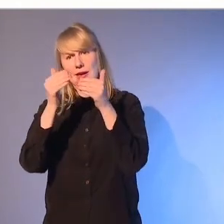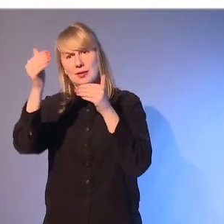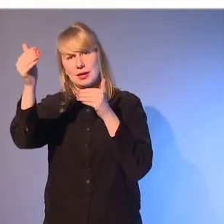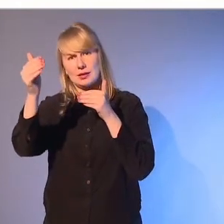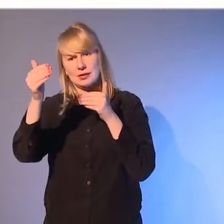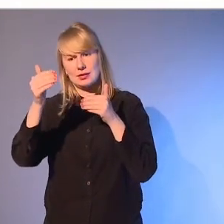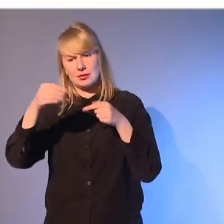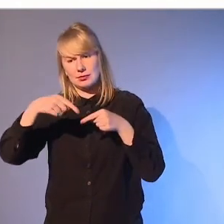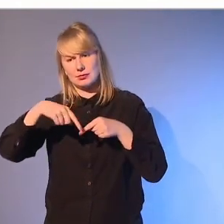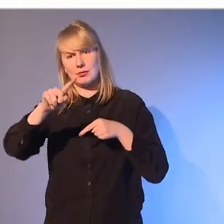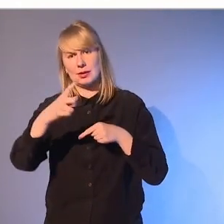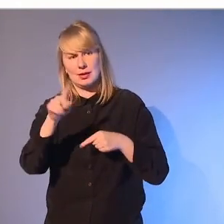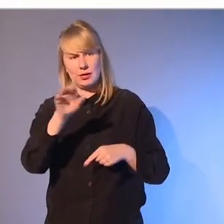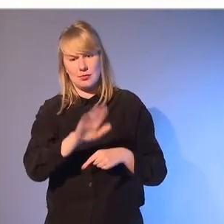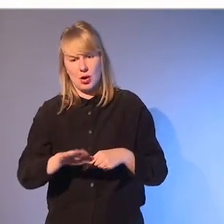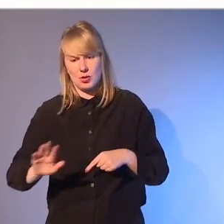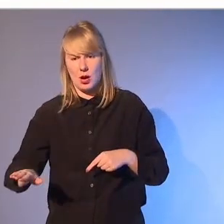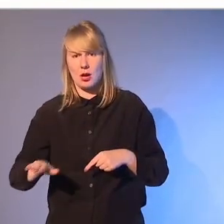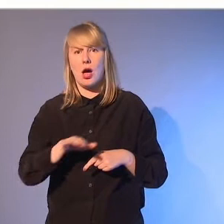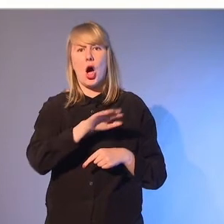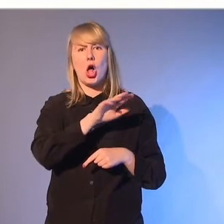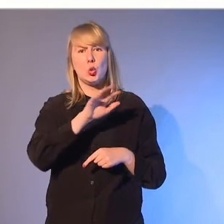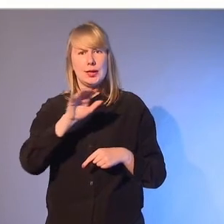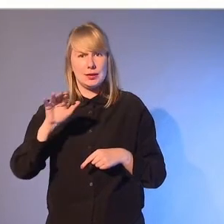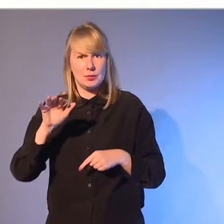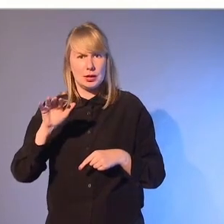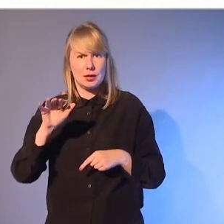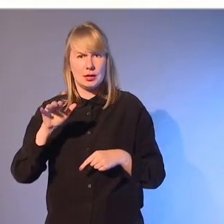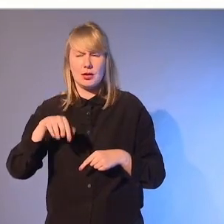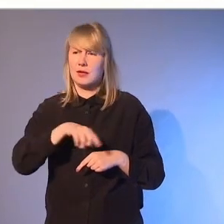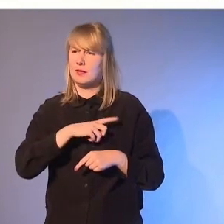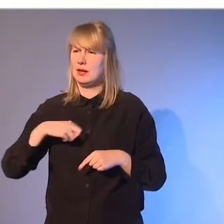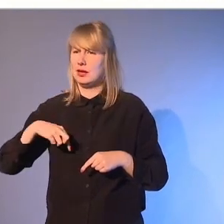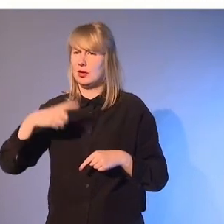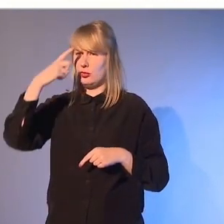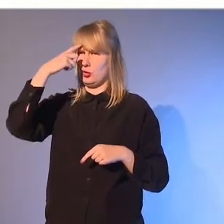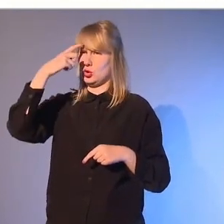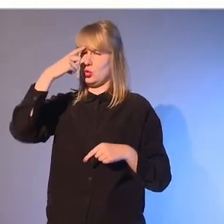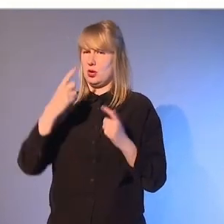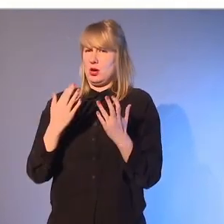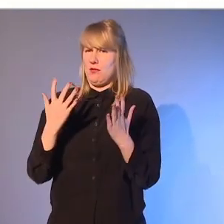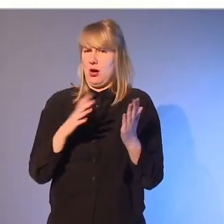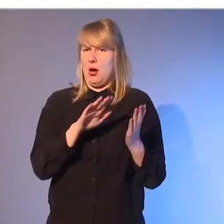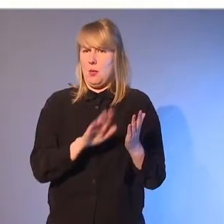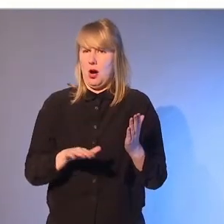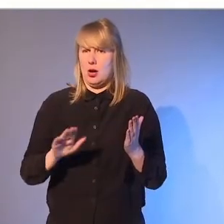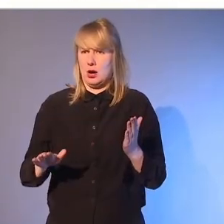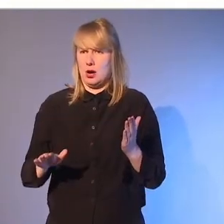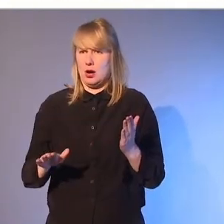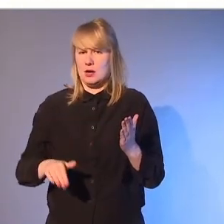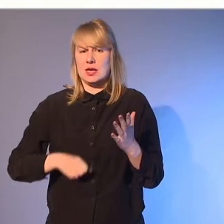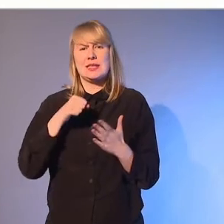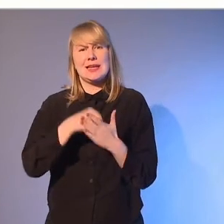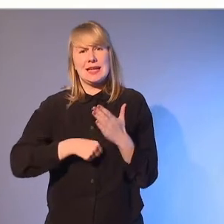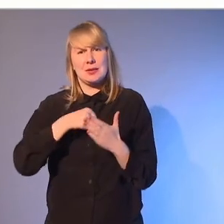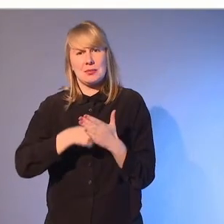skal inn i, de algoritmer de skal inn i, skjønner vi egentlig hva ungene strir med,